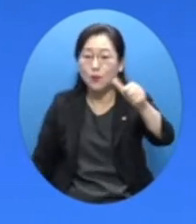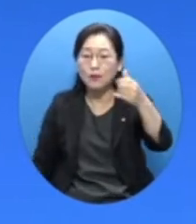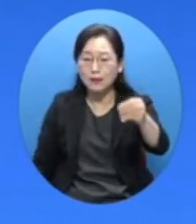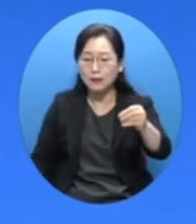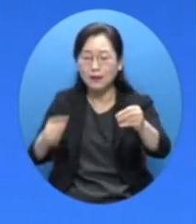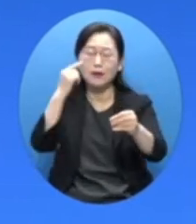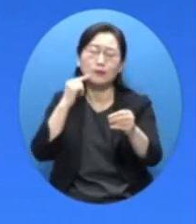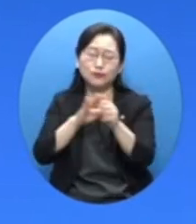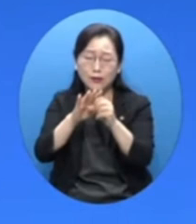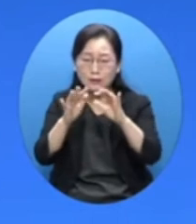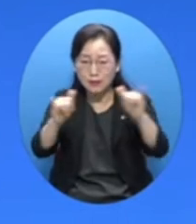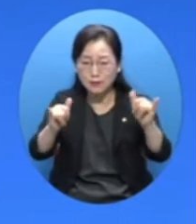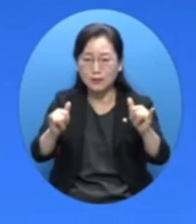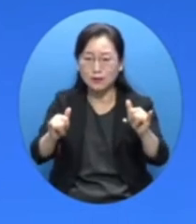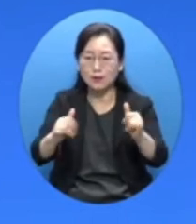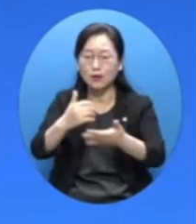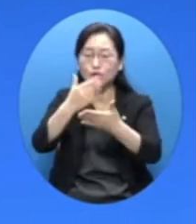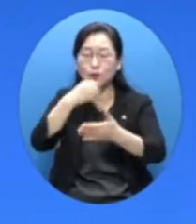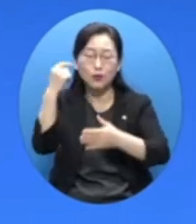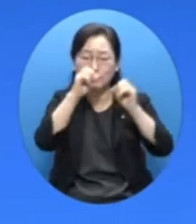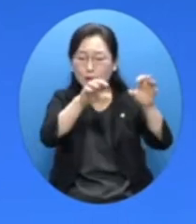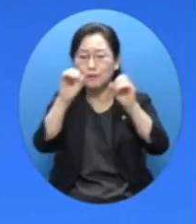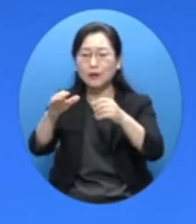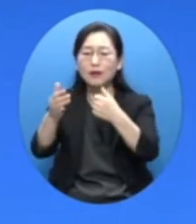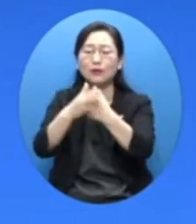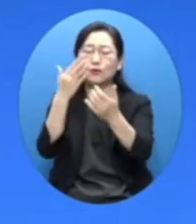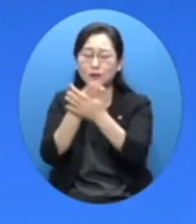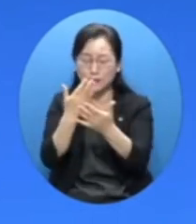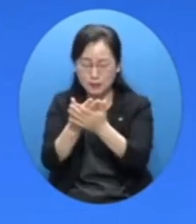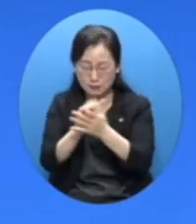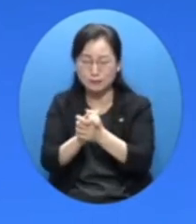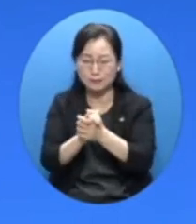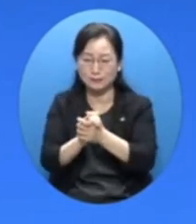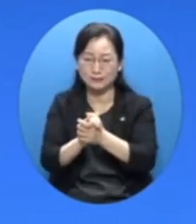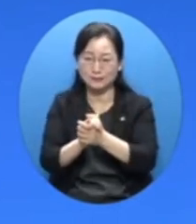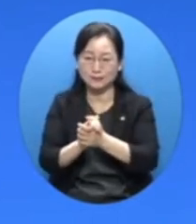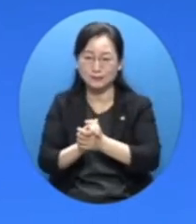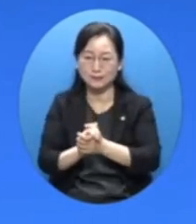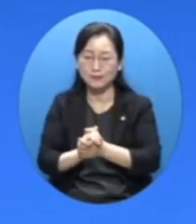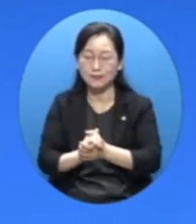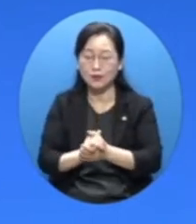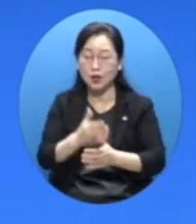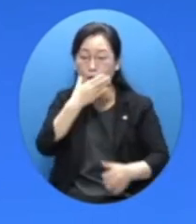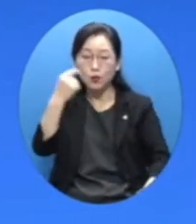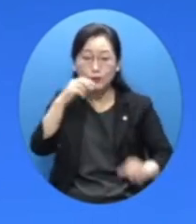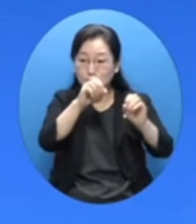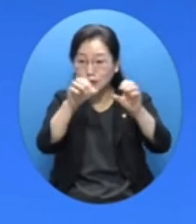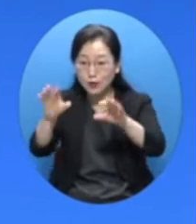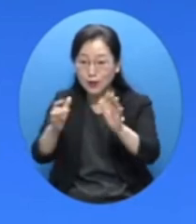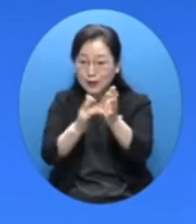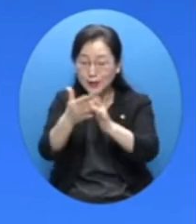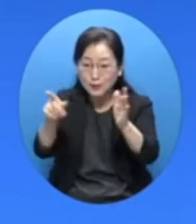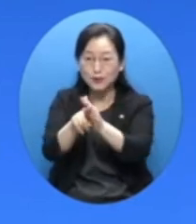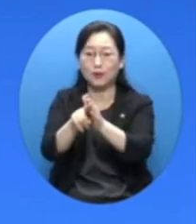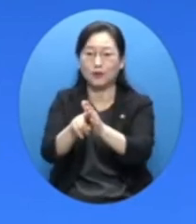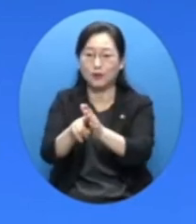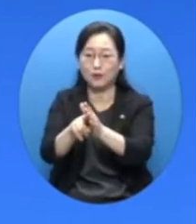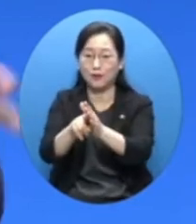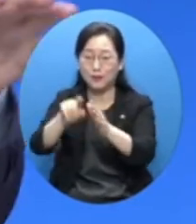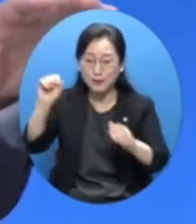불쌍한 북한 통보들에게 주의 몸이 증여되게 하여 주시옵소서 주의 몸이 증거되어져서 예수를 믿음으로